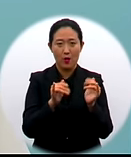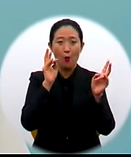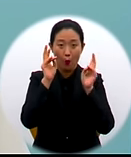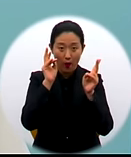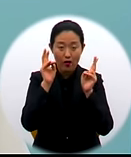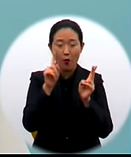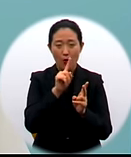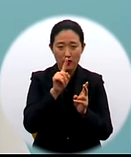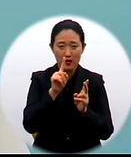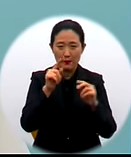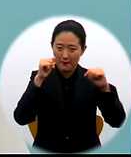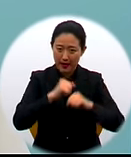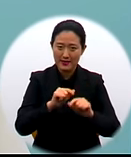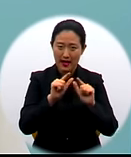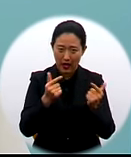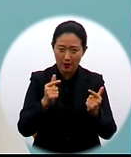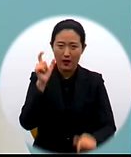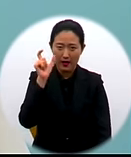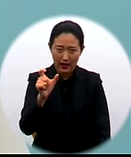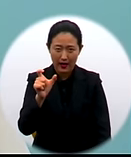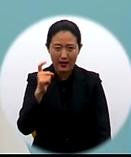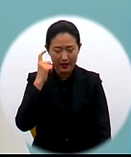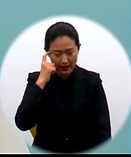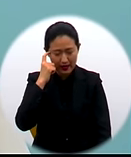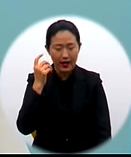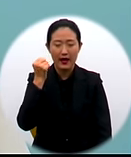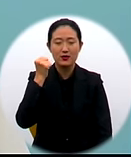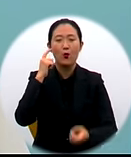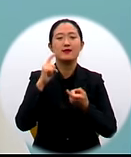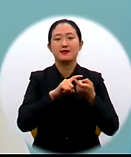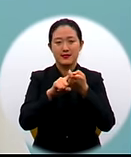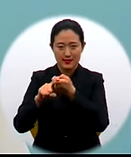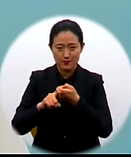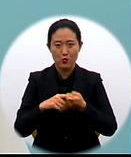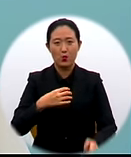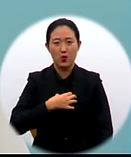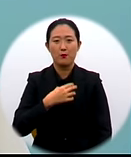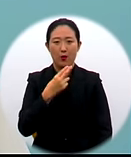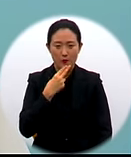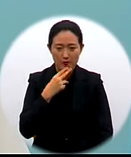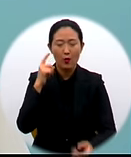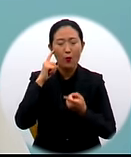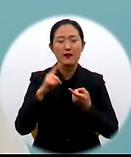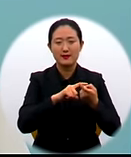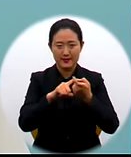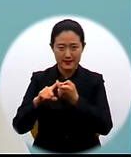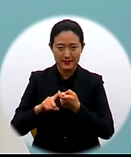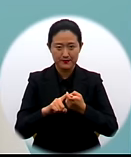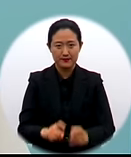않을 만큼 견고하고 단단할까? 어떻게 하면 회사가 위기에 빠지지 않을까에 대한 부분입니다. 그래서 이런 직무들은